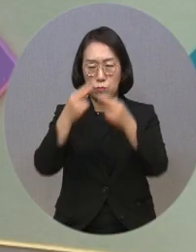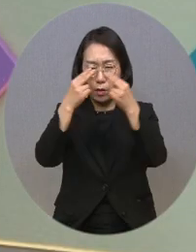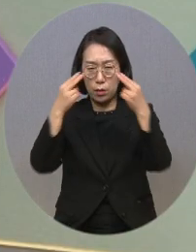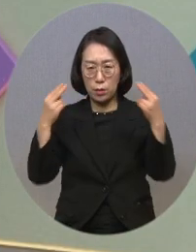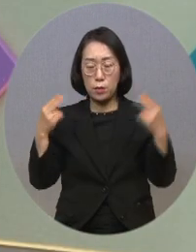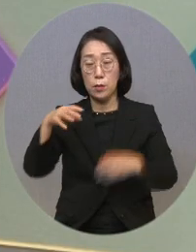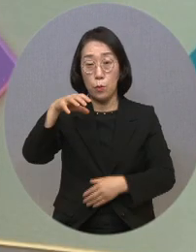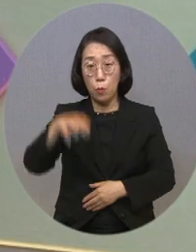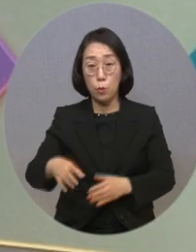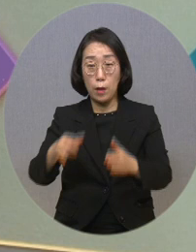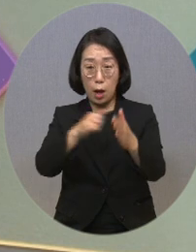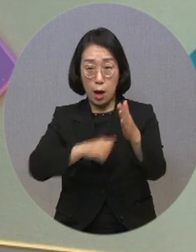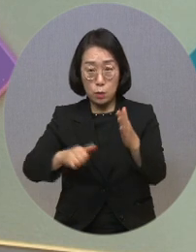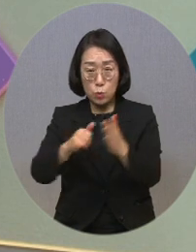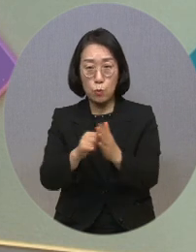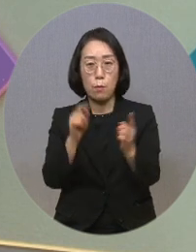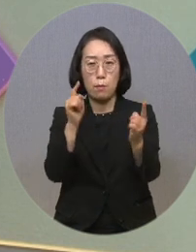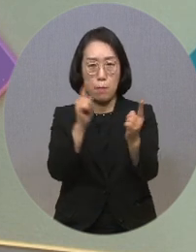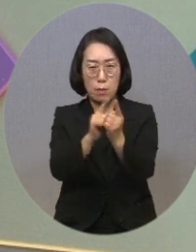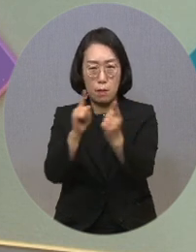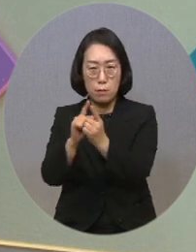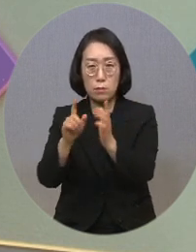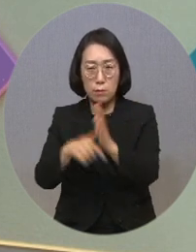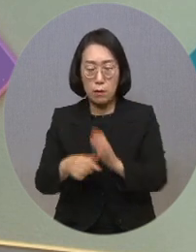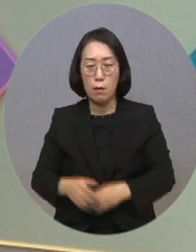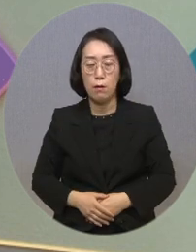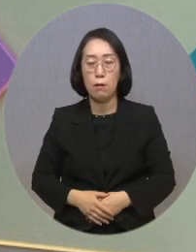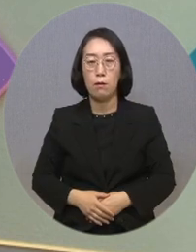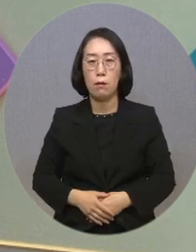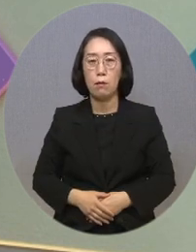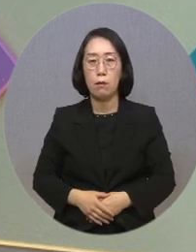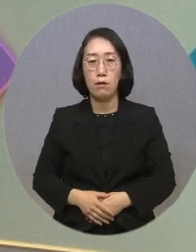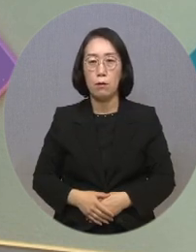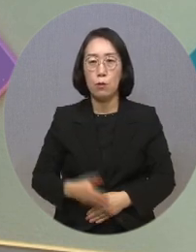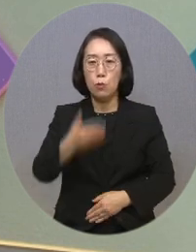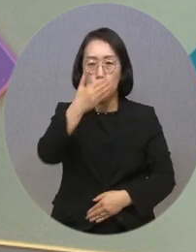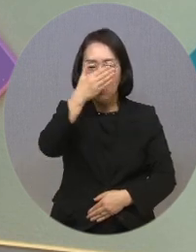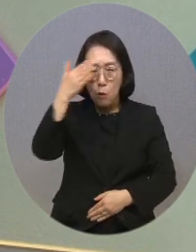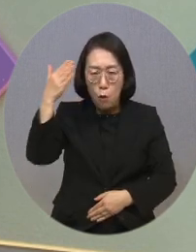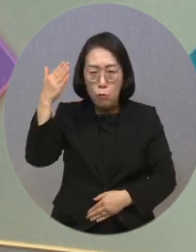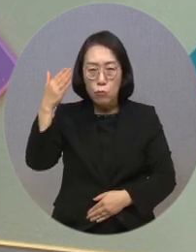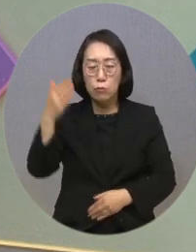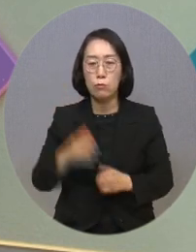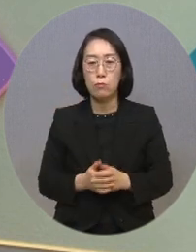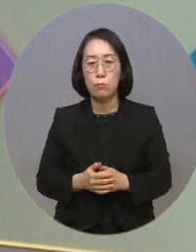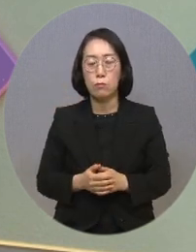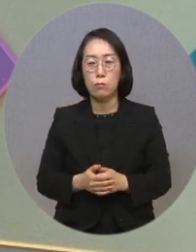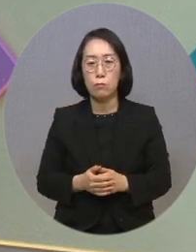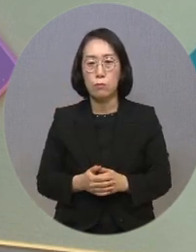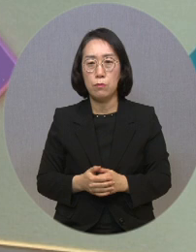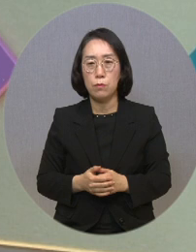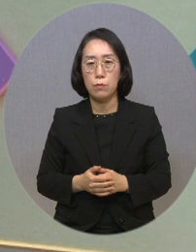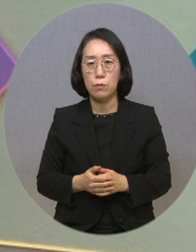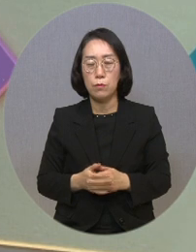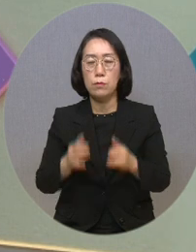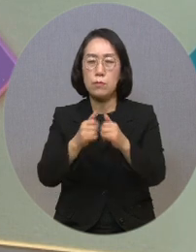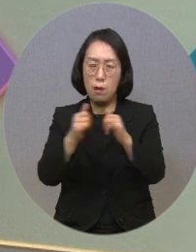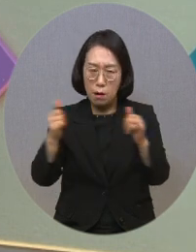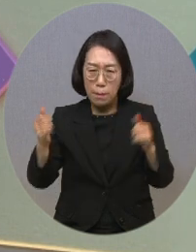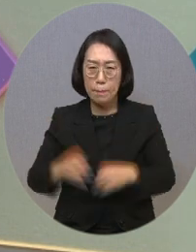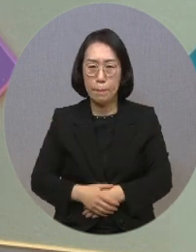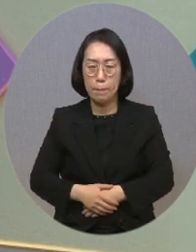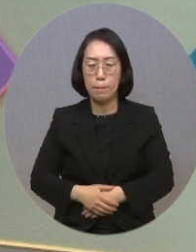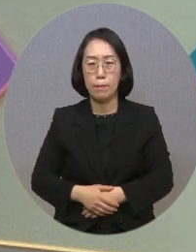그 유가족들을 만났을 때 젊은 직원이었는데 한 분은